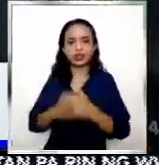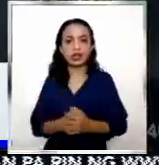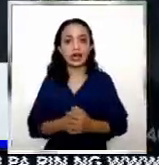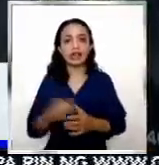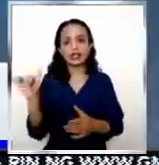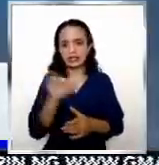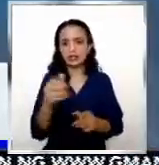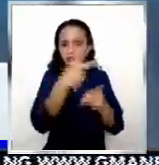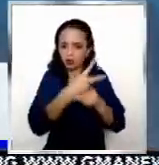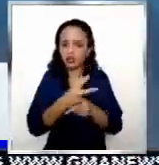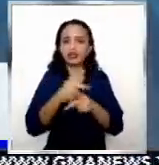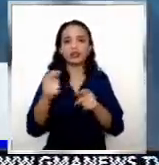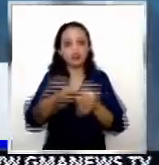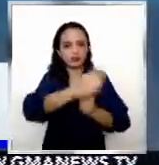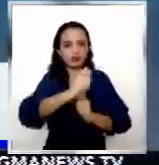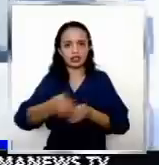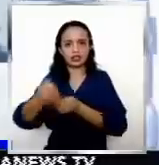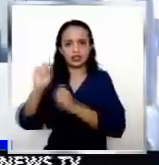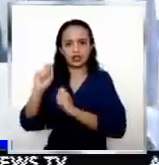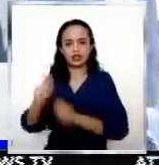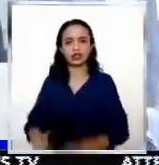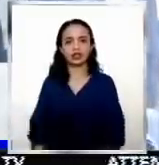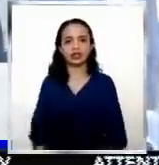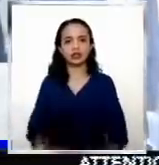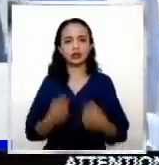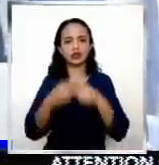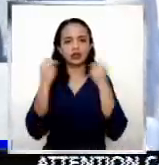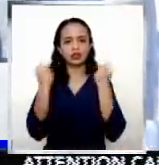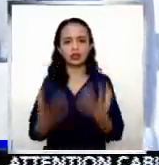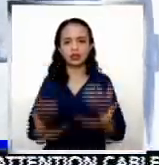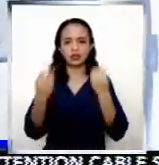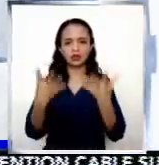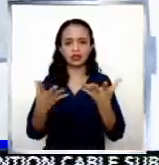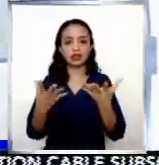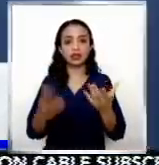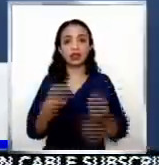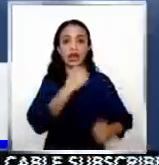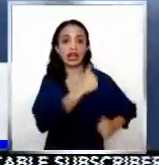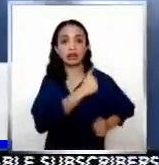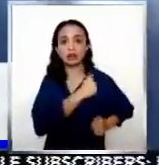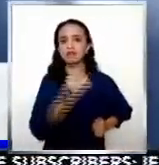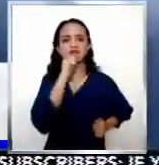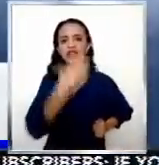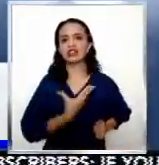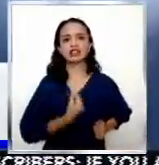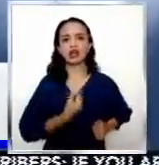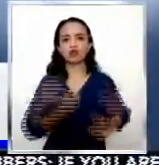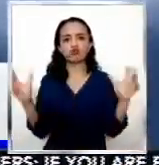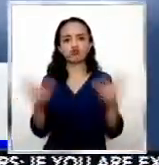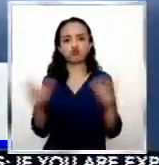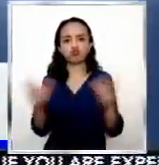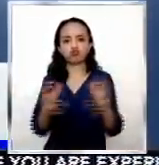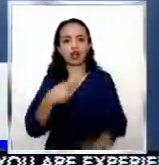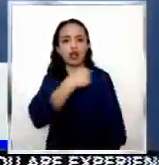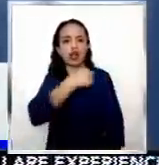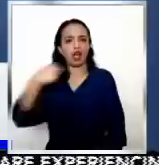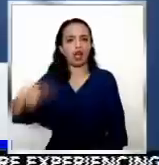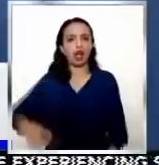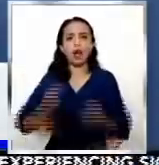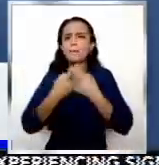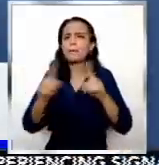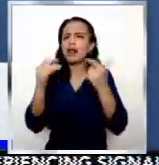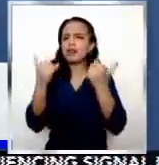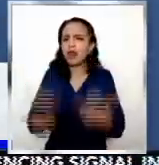man, sa gamit at dami ng tauhan, hindi raw takot ang AFP sa giyera sa China. Pero sa ngayon, marami pa namang paraan